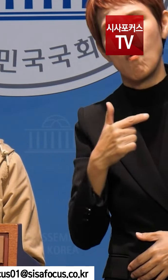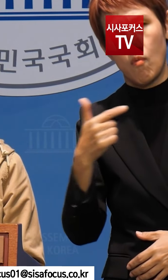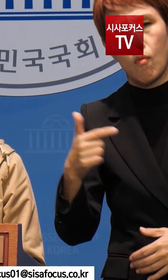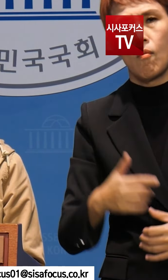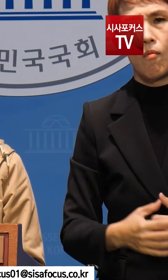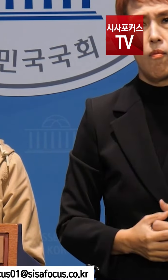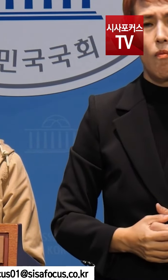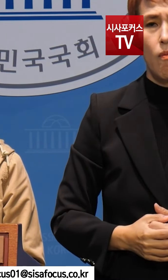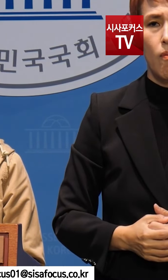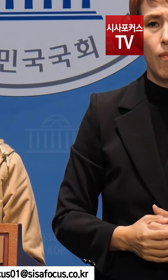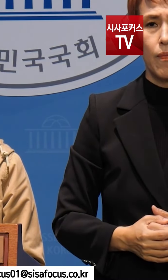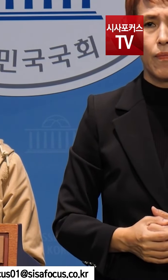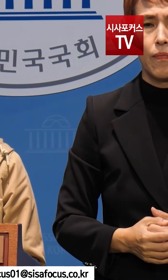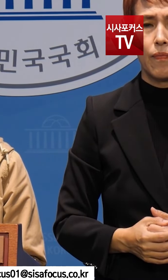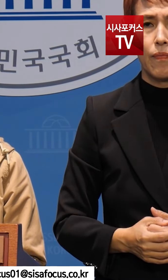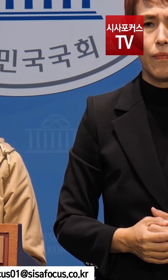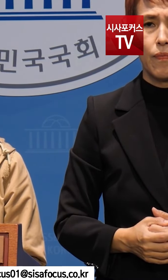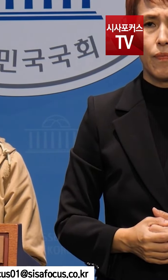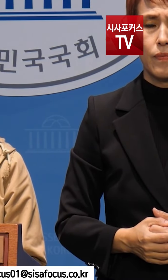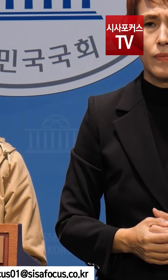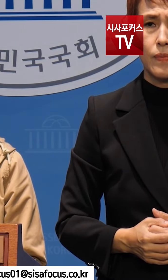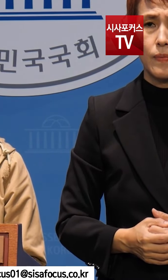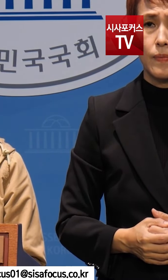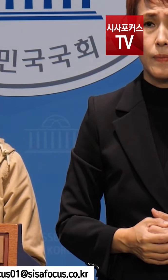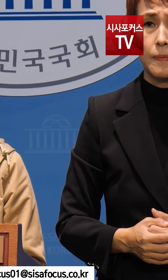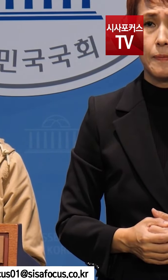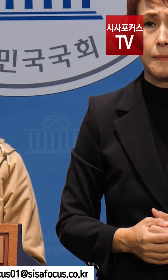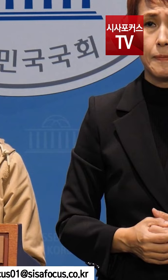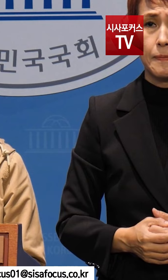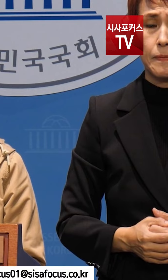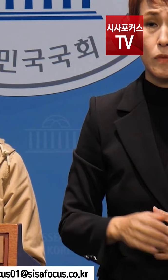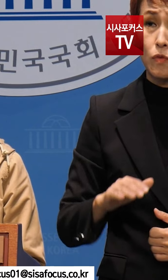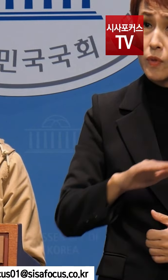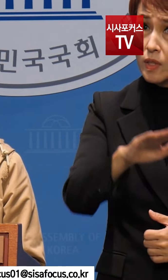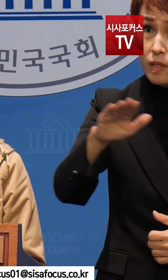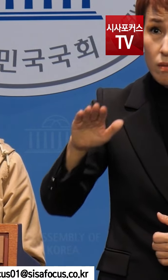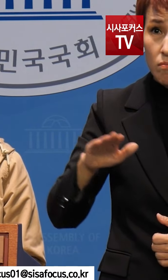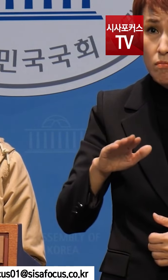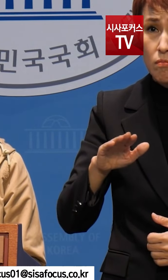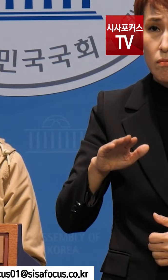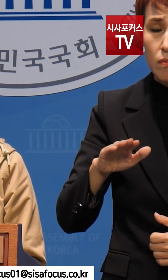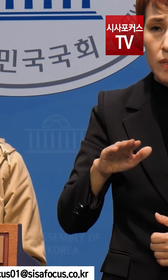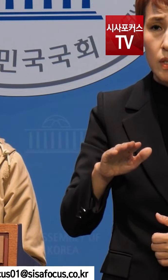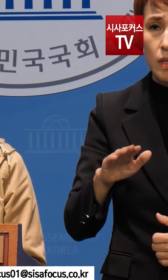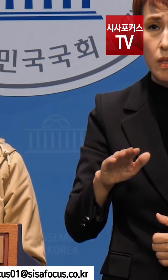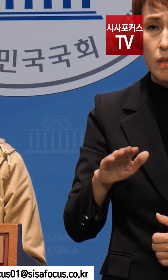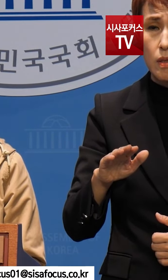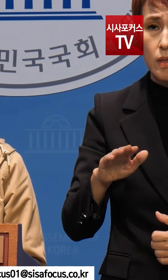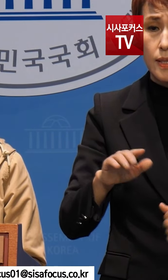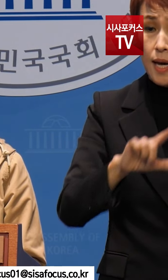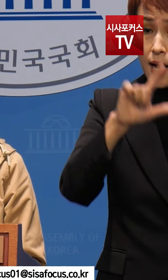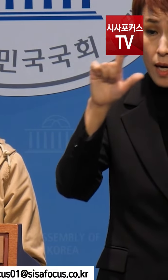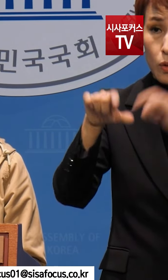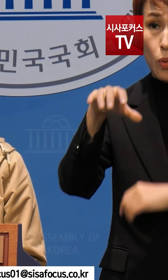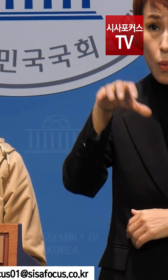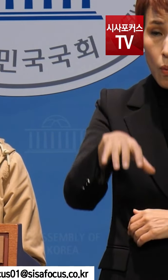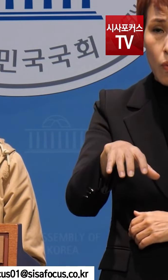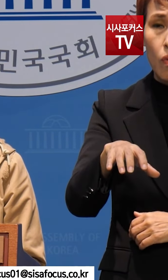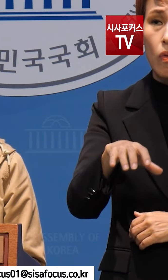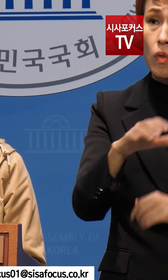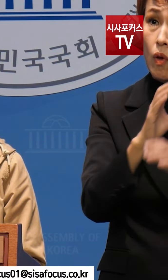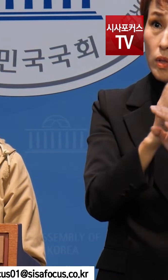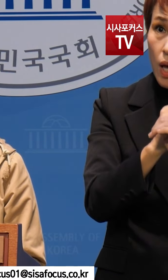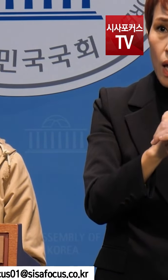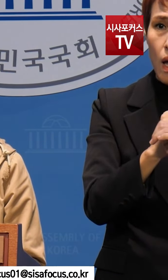기후 재앙을 불러오고 있습니다 어쩌면 우리는 더 이상 숨쉬고 있는 어느 곳이든 어느 때이든